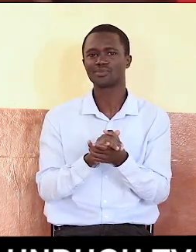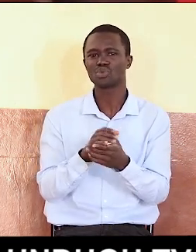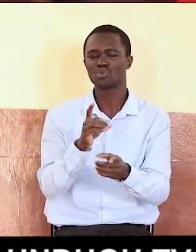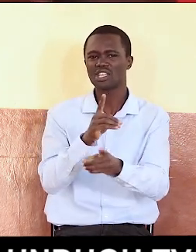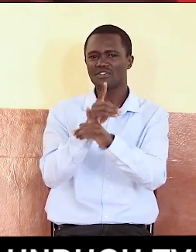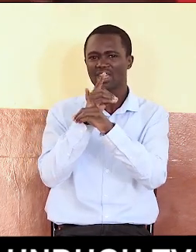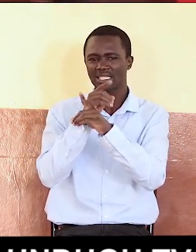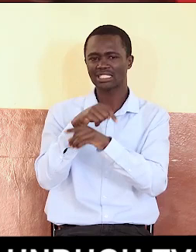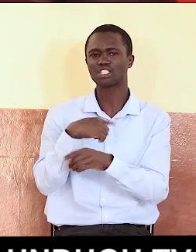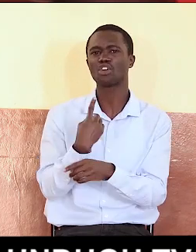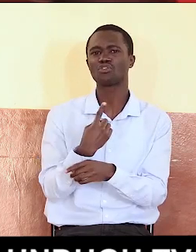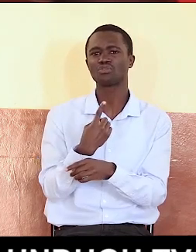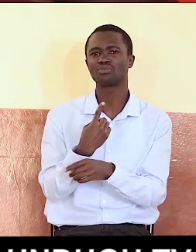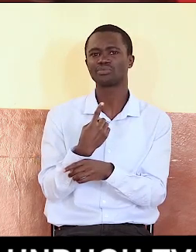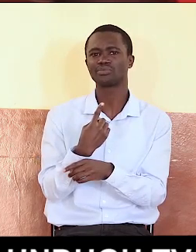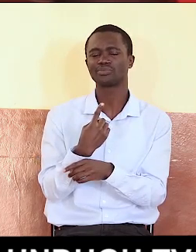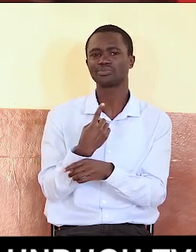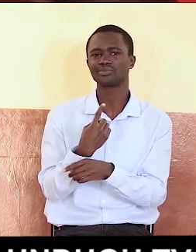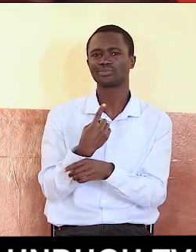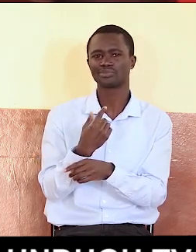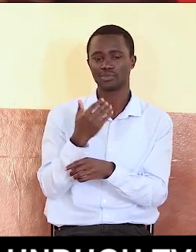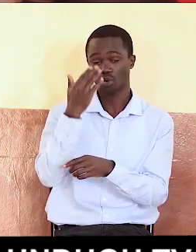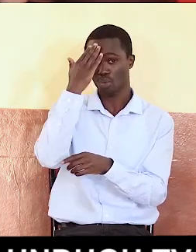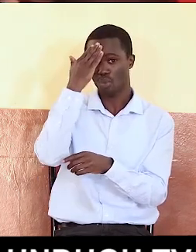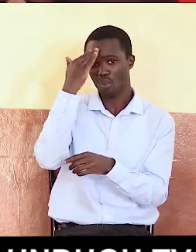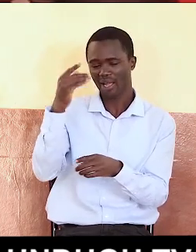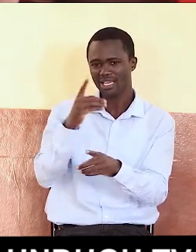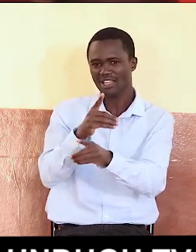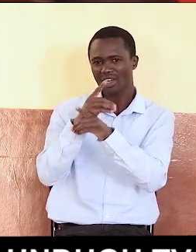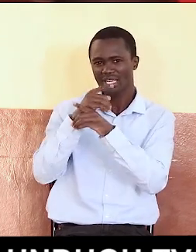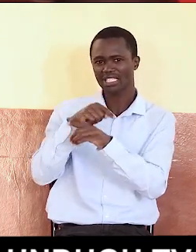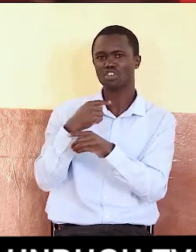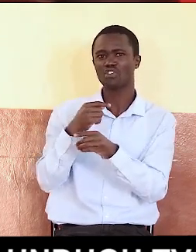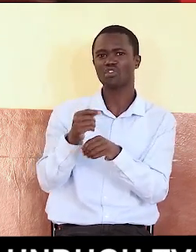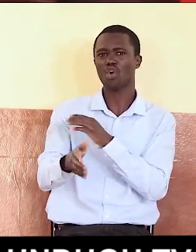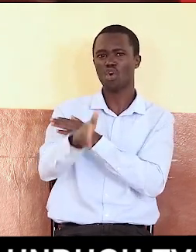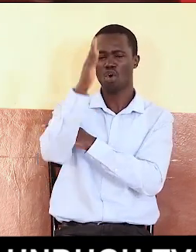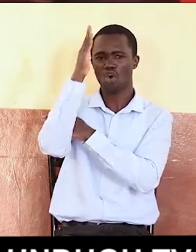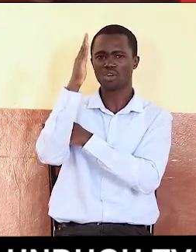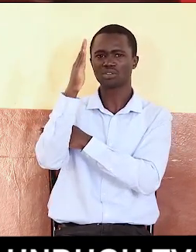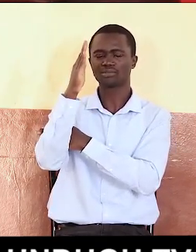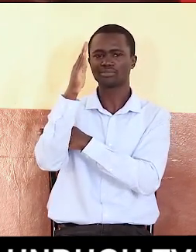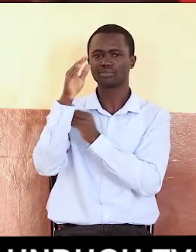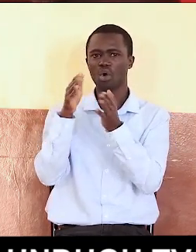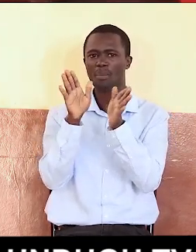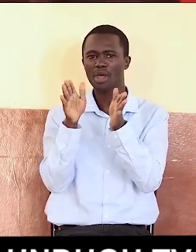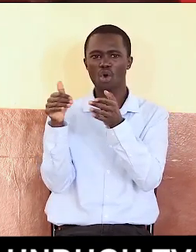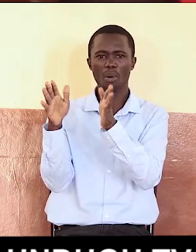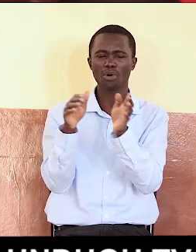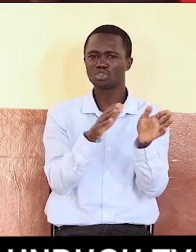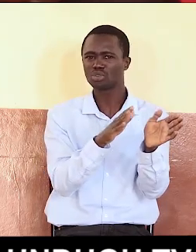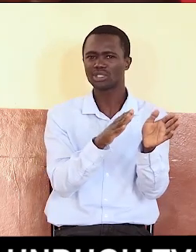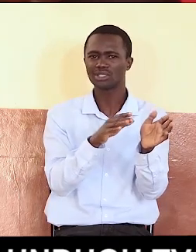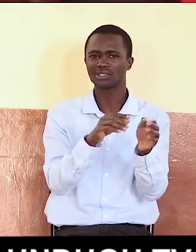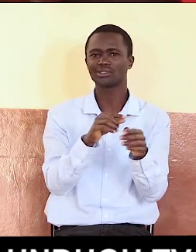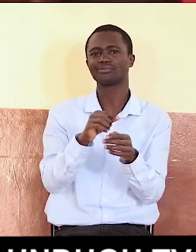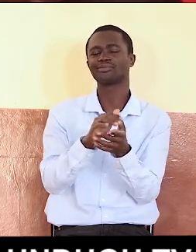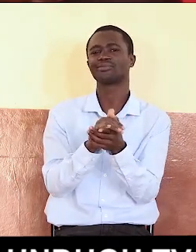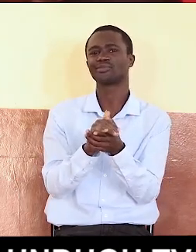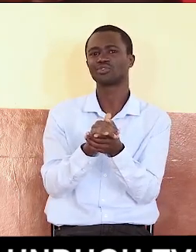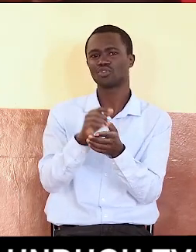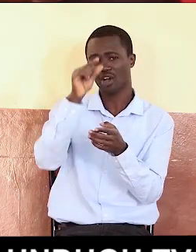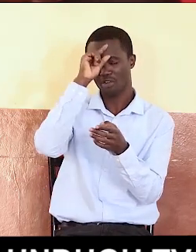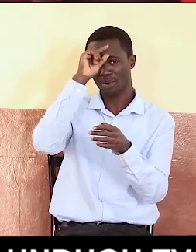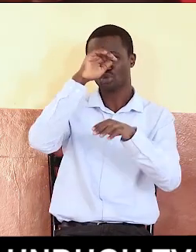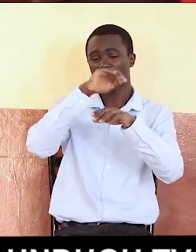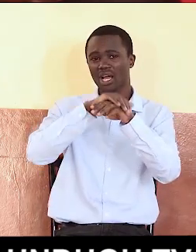kwa sababu huku kujitetea Mungu alifungua nafasi ili serikali kutafuta justice kwa